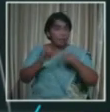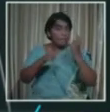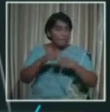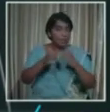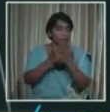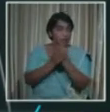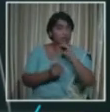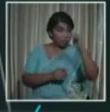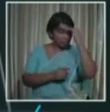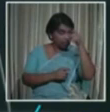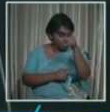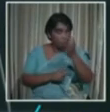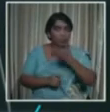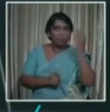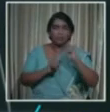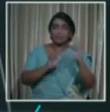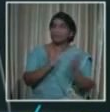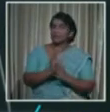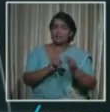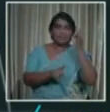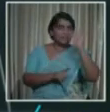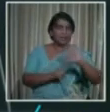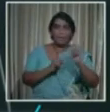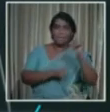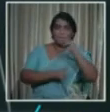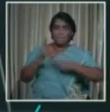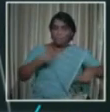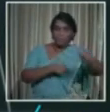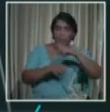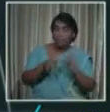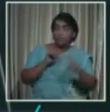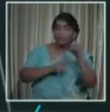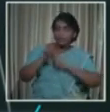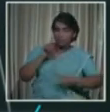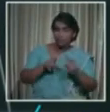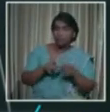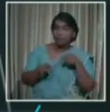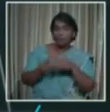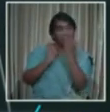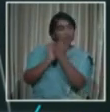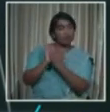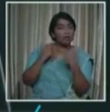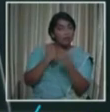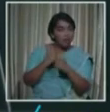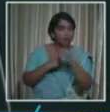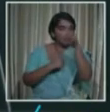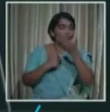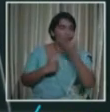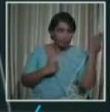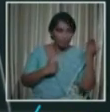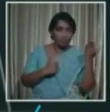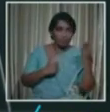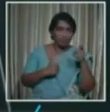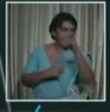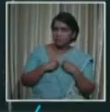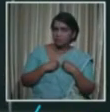පුළුවන් කතානායකවරයා නා. ඔය අගමැති නෙමේ ජනාධිපති නෙමේ මේ පාර්ලිමේන්තුව හරහා මේ ප්‍රශ්න ටික කතා කරන්න පුළුවන්. මේ ලේඛනය හදන්න තිබ්බ ඔබතුමාට. ඔබතුමාට චෝදනා කරන ඔබතුමා හරි